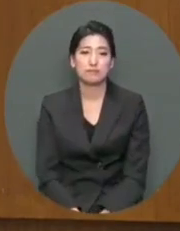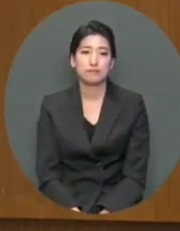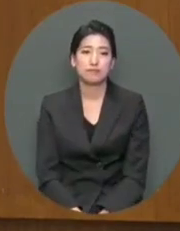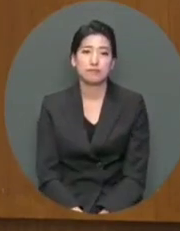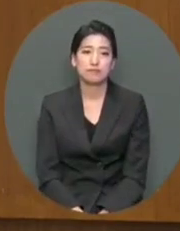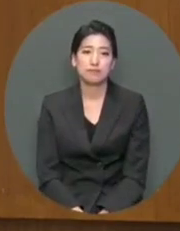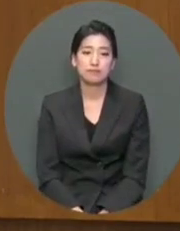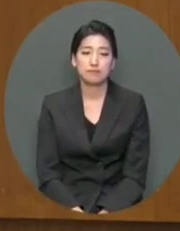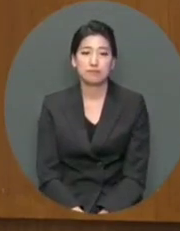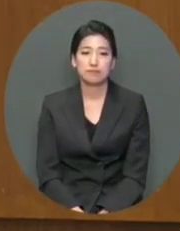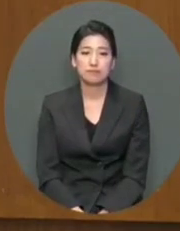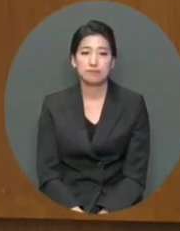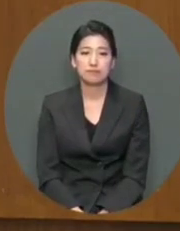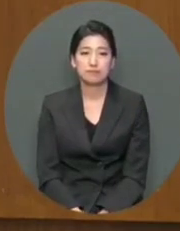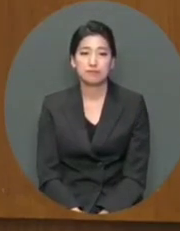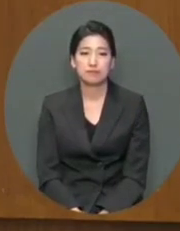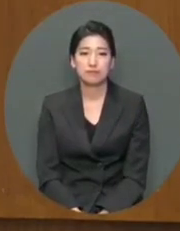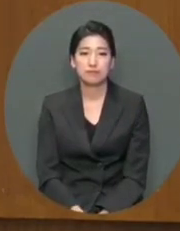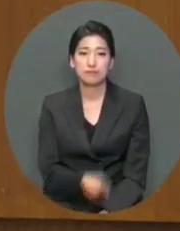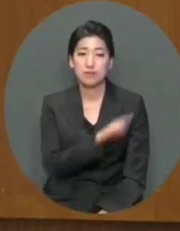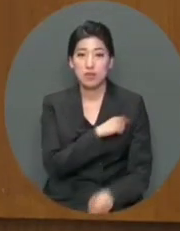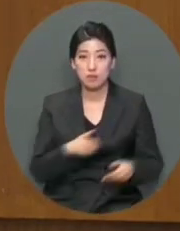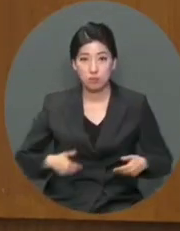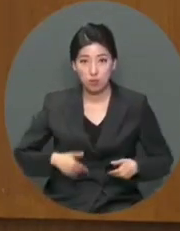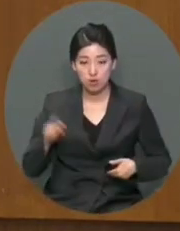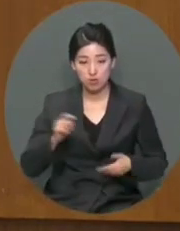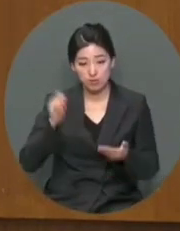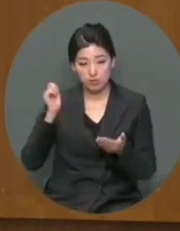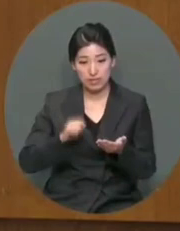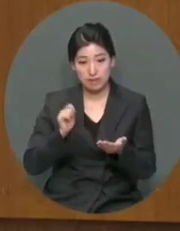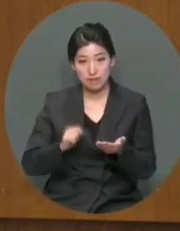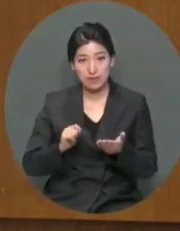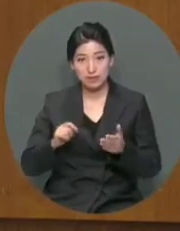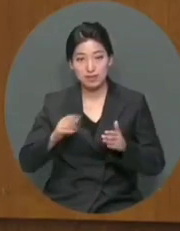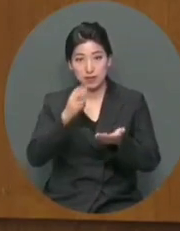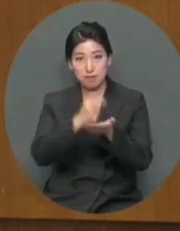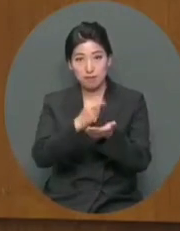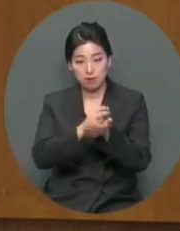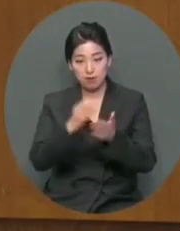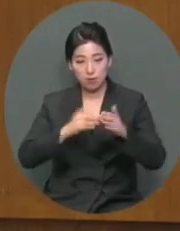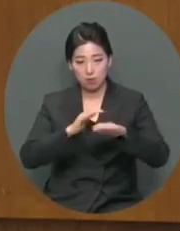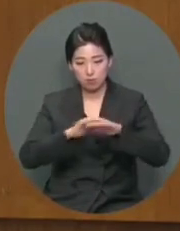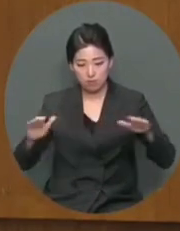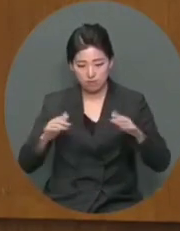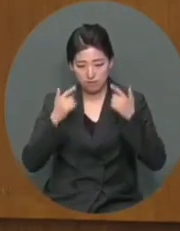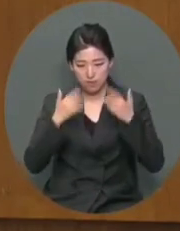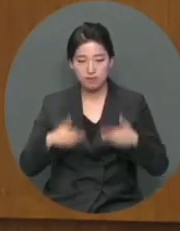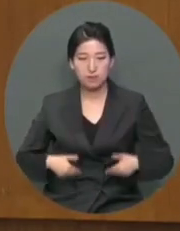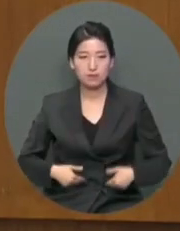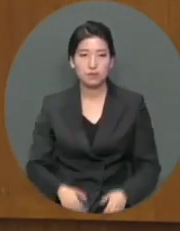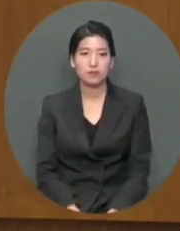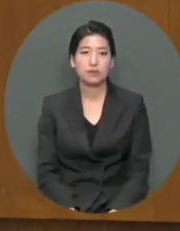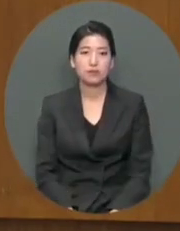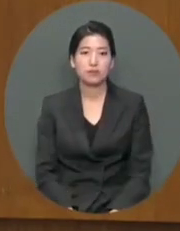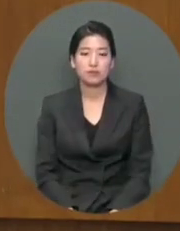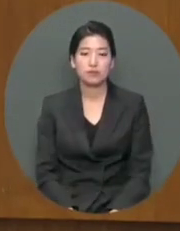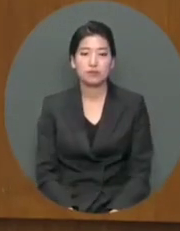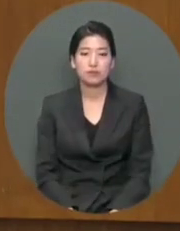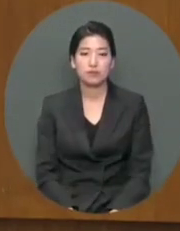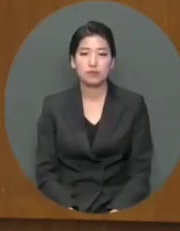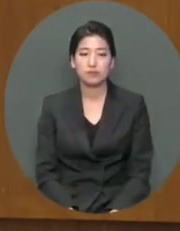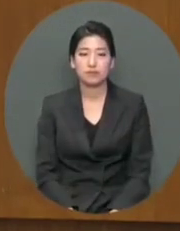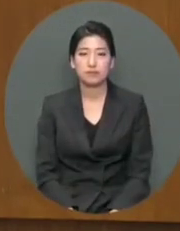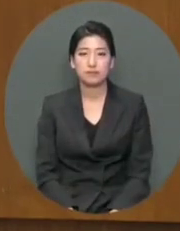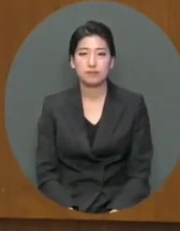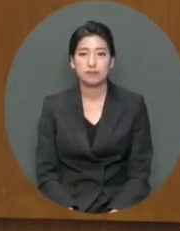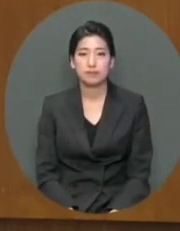제일 필요한 것이 일단 재판의 객관성이라고 생각하고 있습니다. 예. 조금 전에 후보자님께서 말씀하신